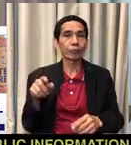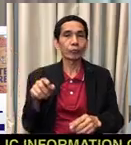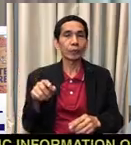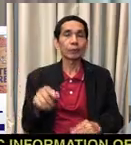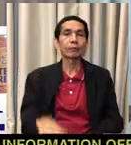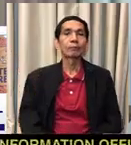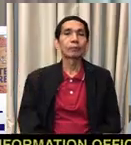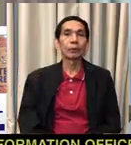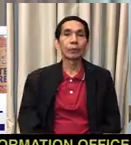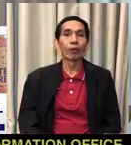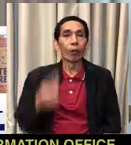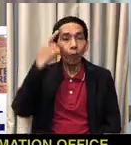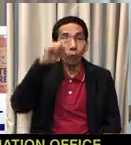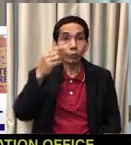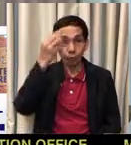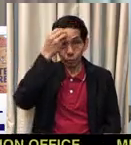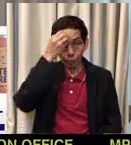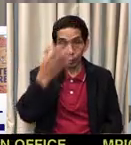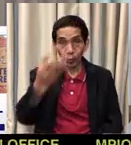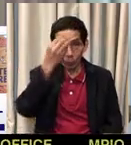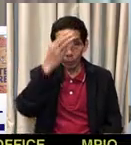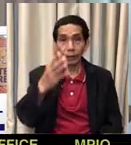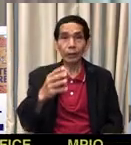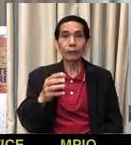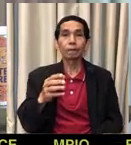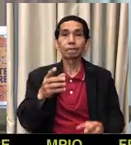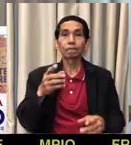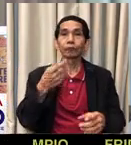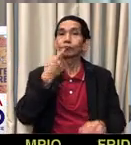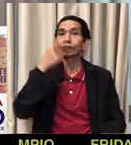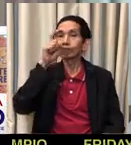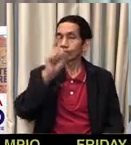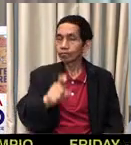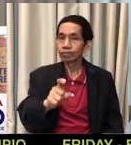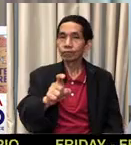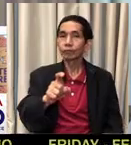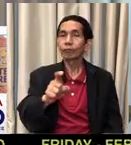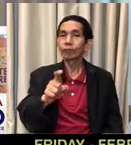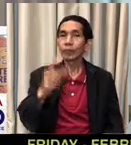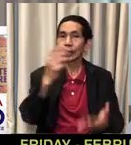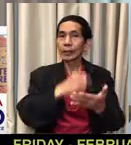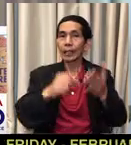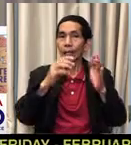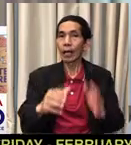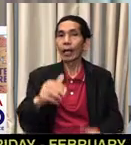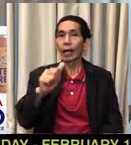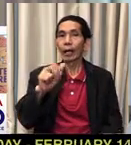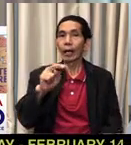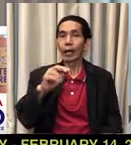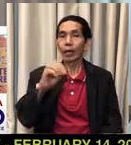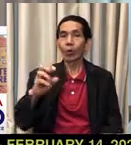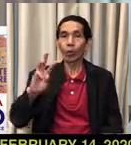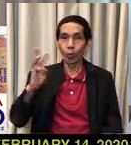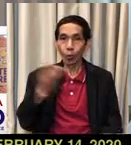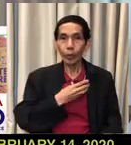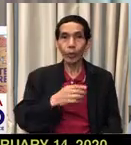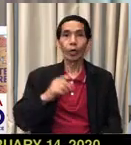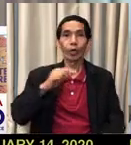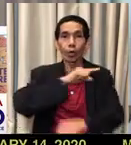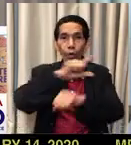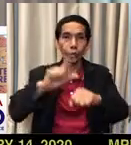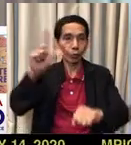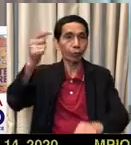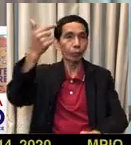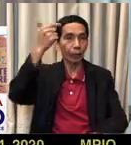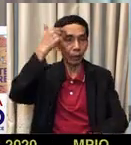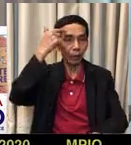kasi yung para sa kaalaman ninyo, sa direktiba po, ni Secretary Anyo, kaming mga lokal na